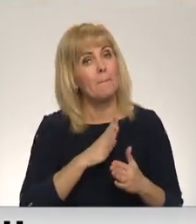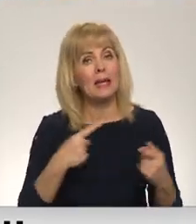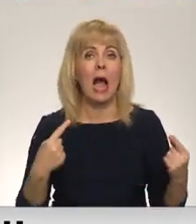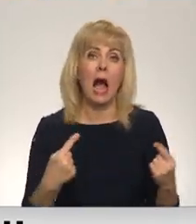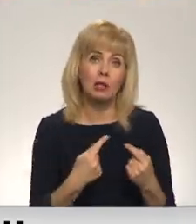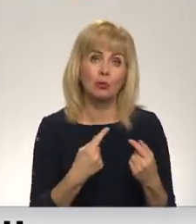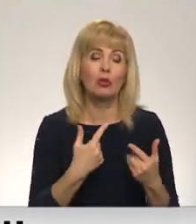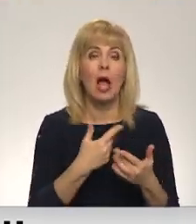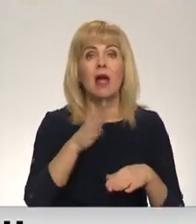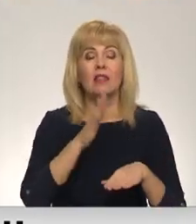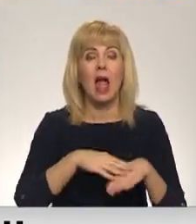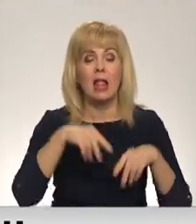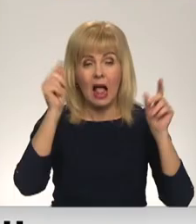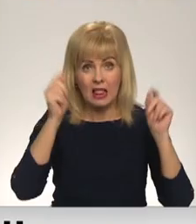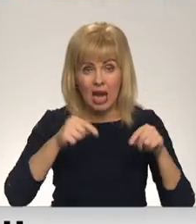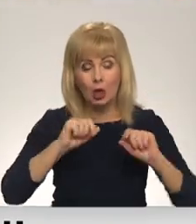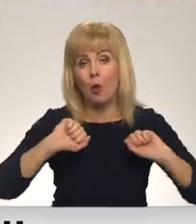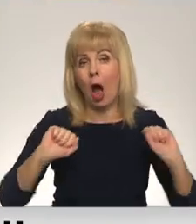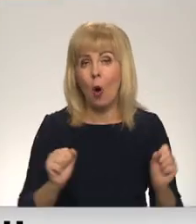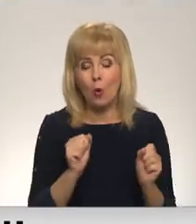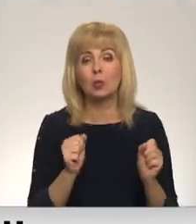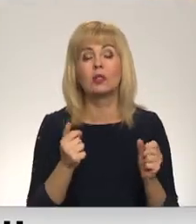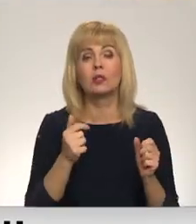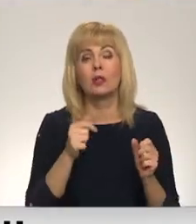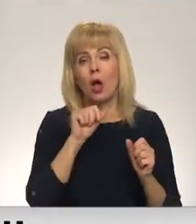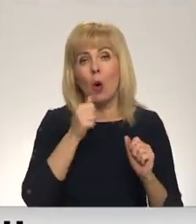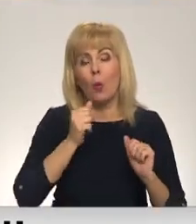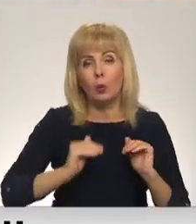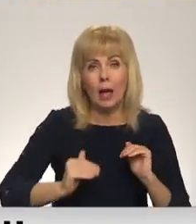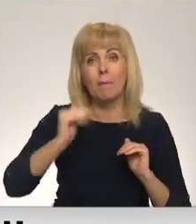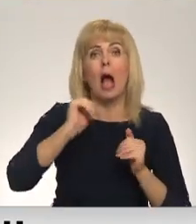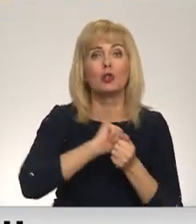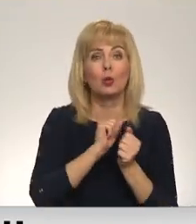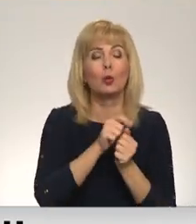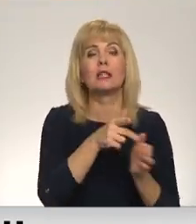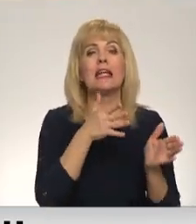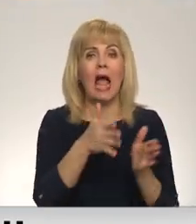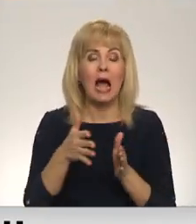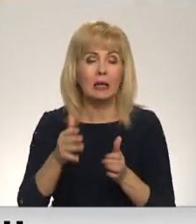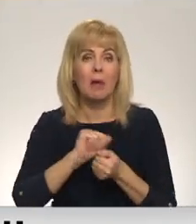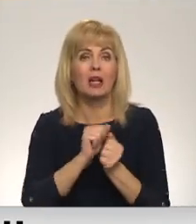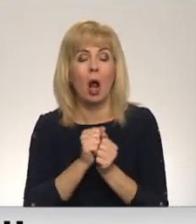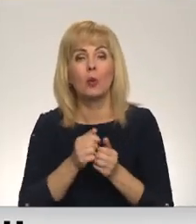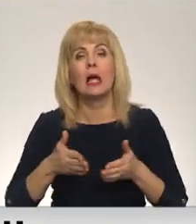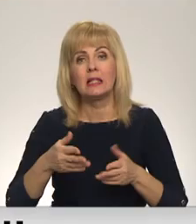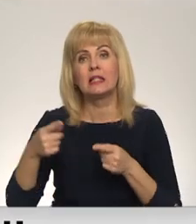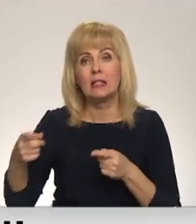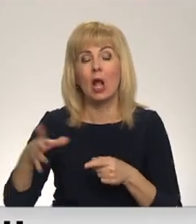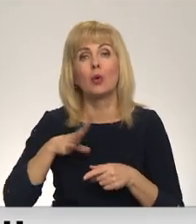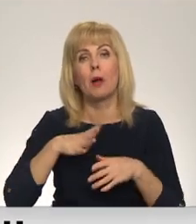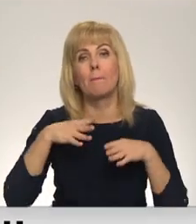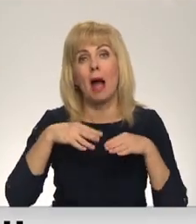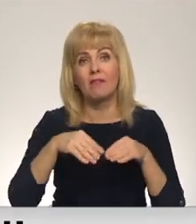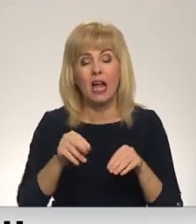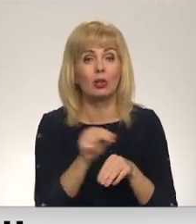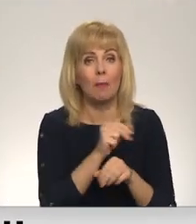bet lielais nokrišņu daudzums un augstais gruntsūdens līmenis ietekmējot arī tos grants ceļu posmus, kuros veikti remontdarbi.